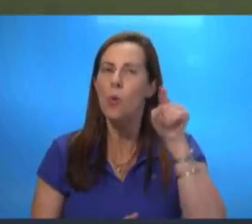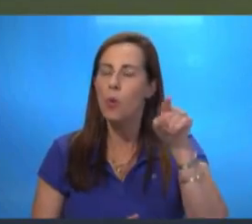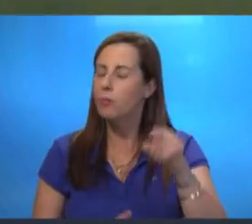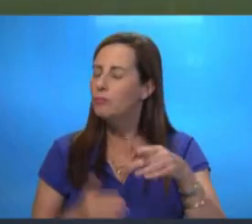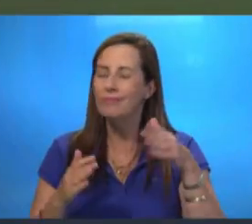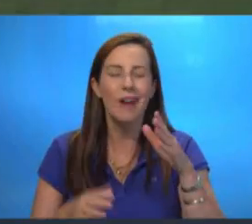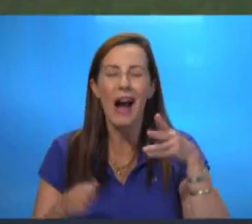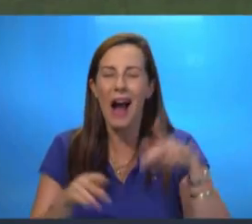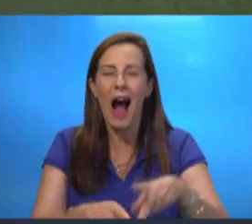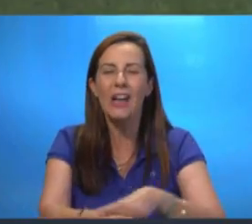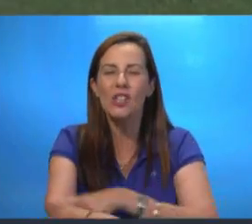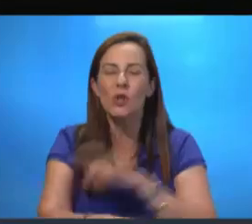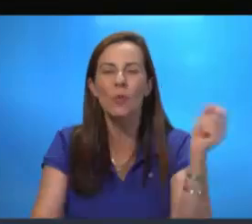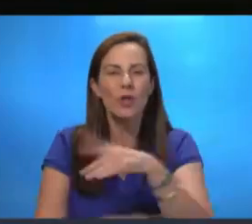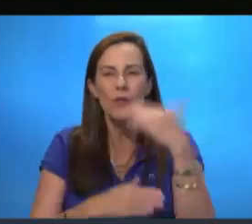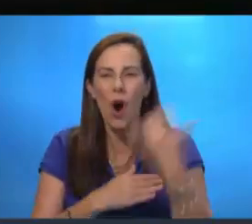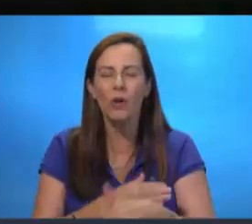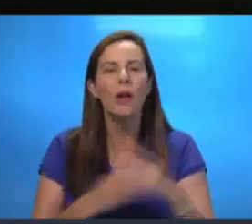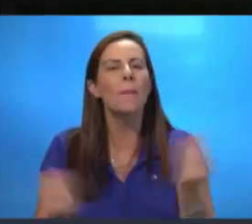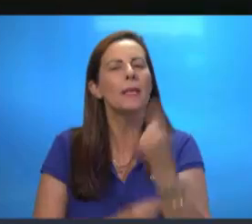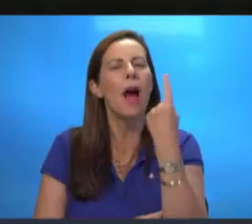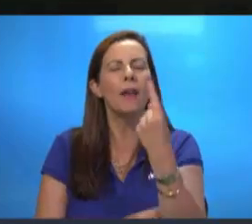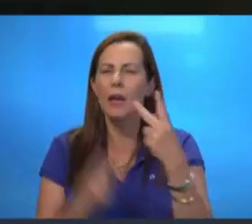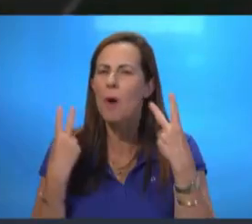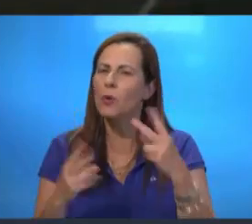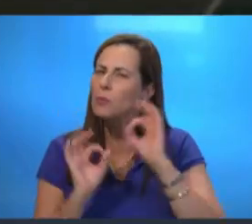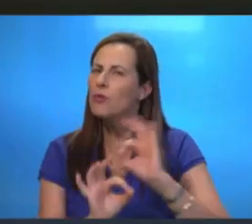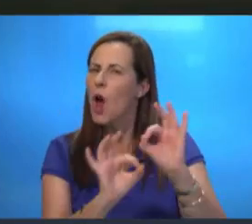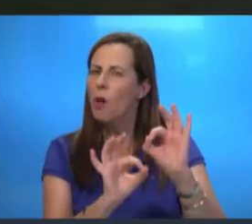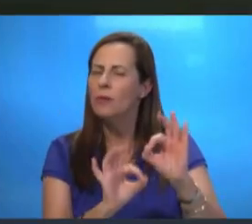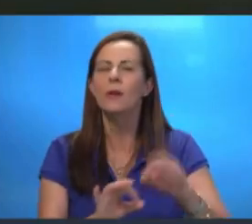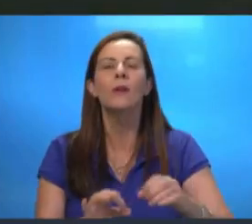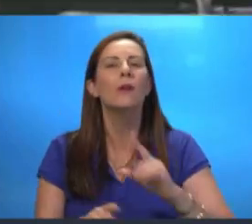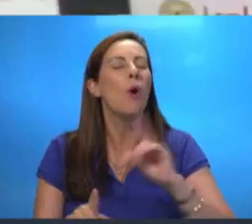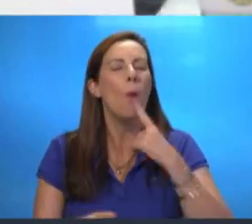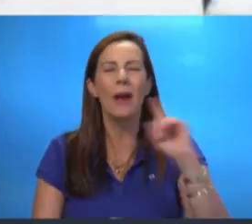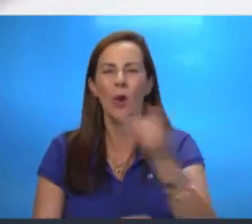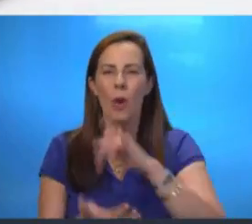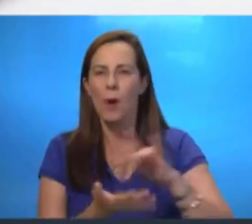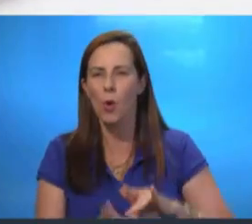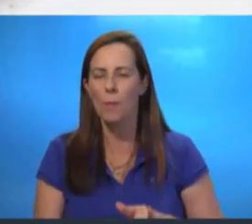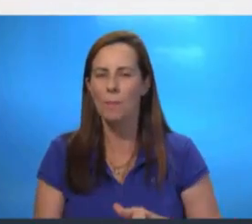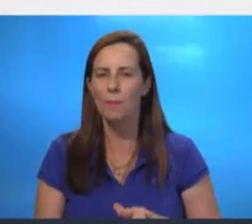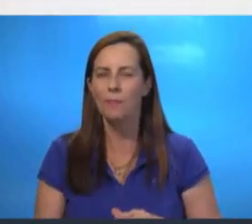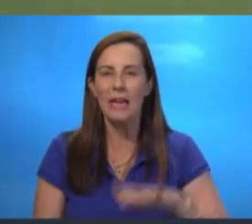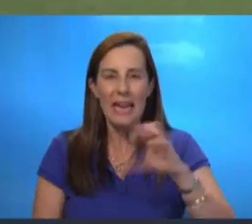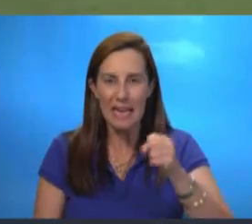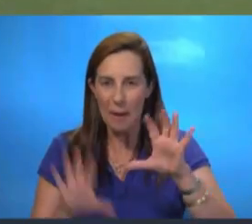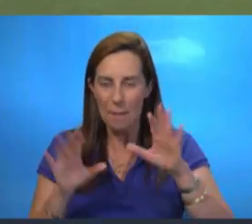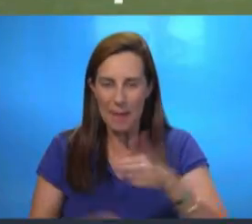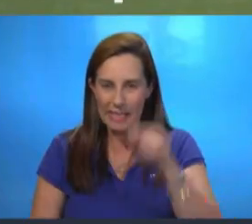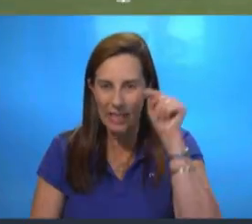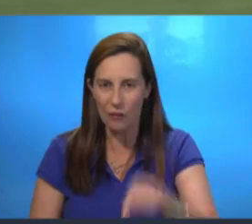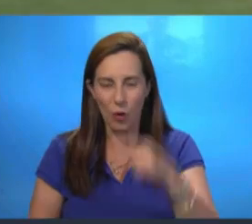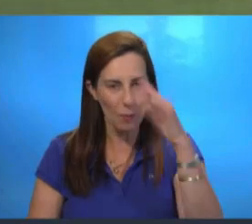רגל ועד ראש בשבוע האחרון בעניין אחד מהותי מבחינתו, בועט לכל הכיוונים. אם מסי יגיע ביום